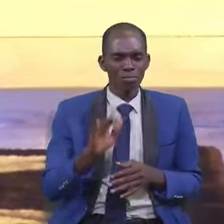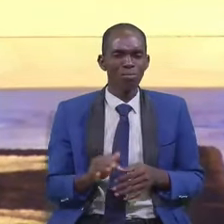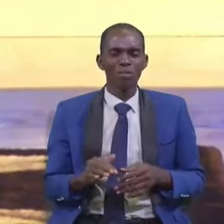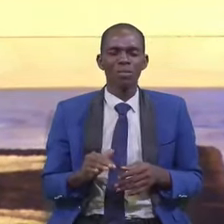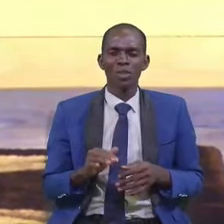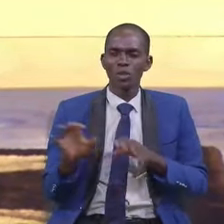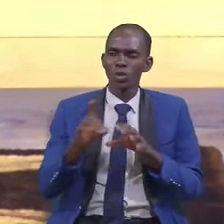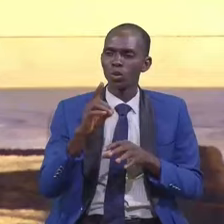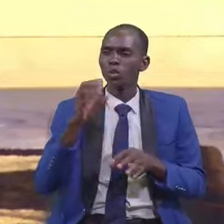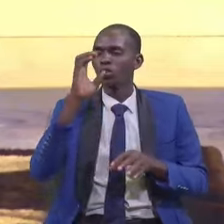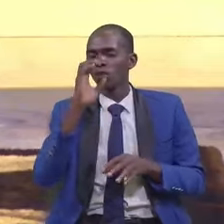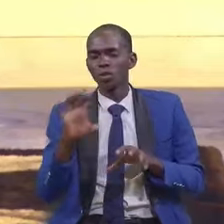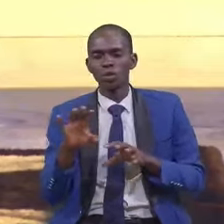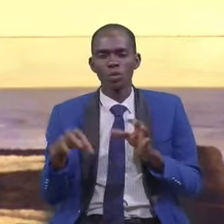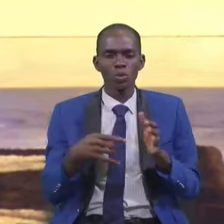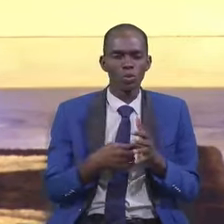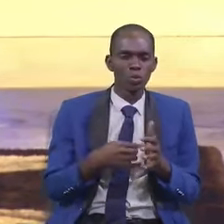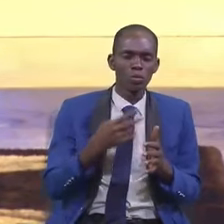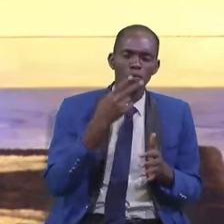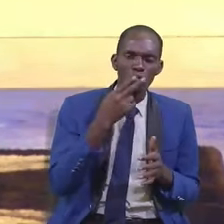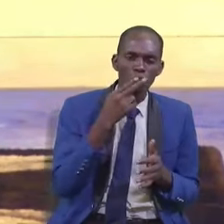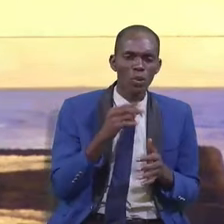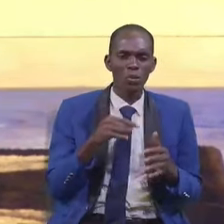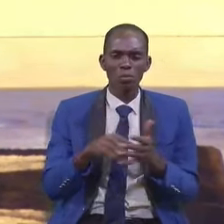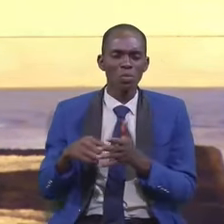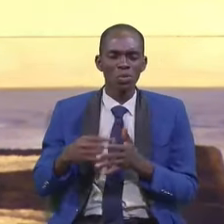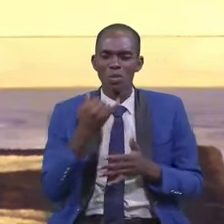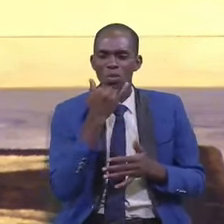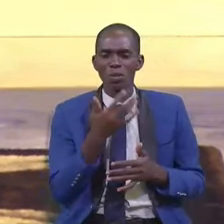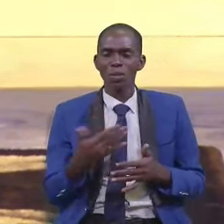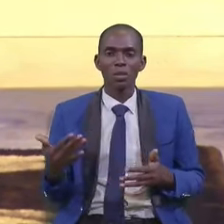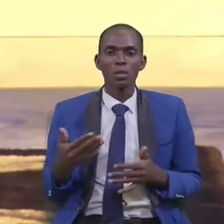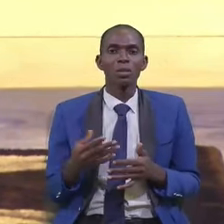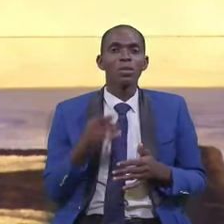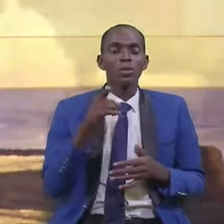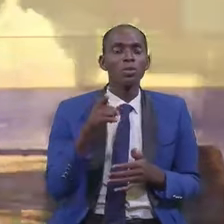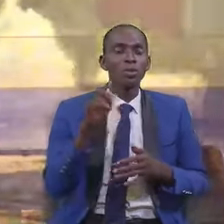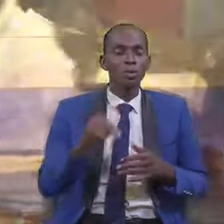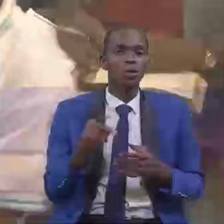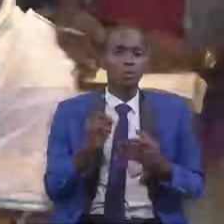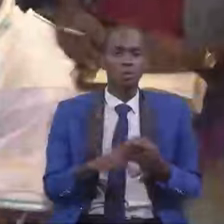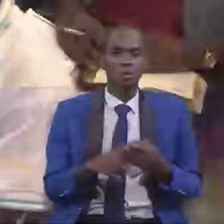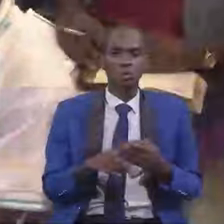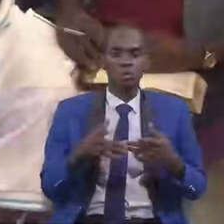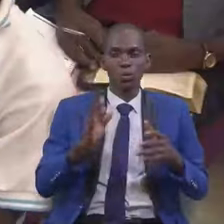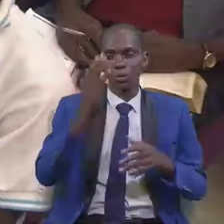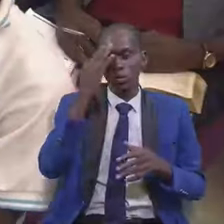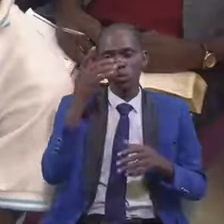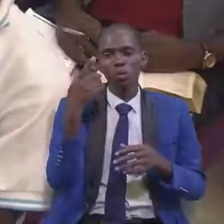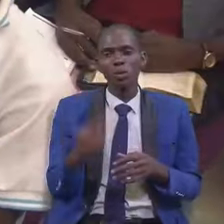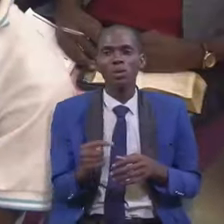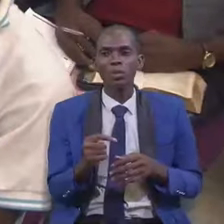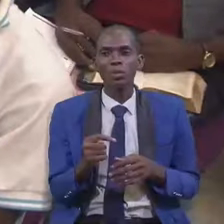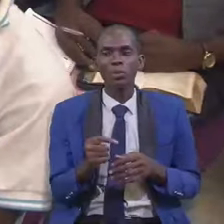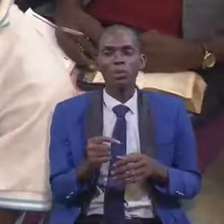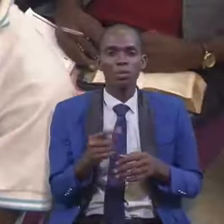bien remplir la fiche pour qu'il sache la cause du mal. Alors vous avez rempli la fiche et